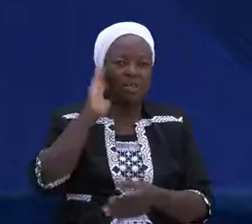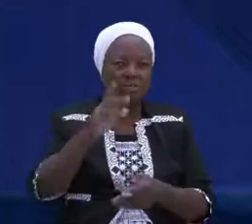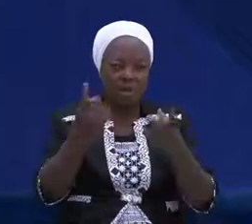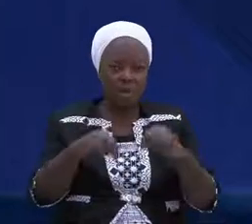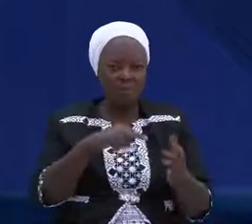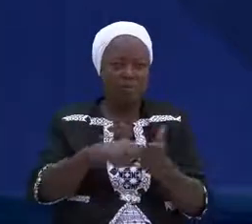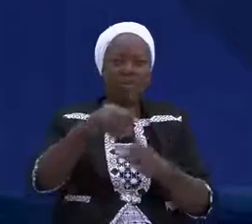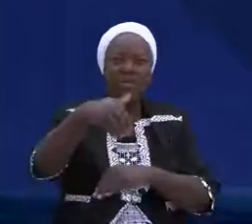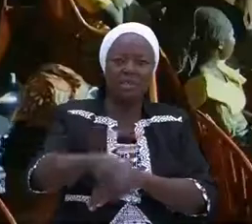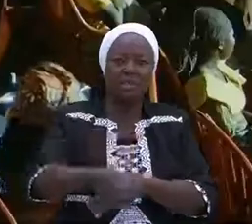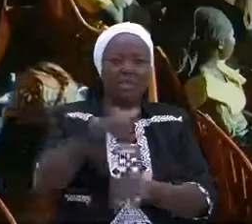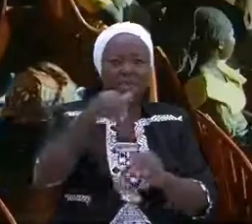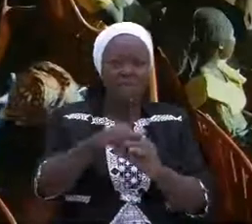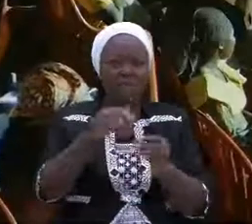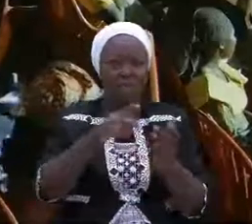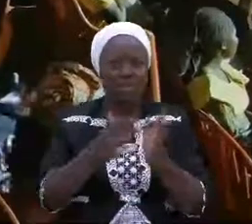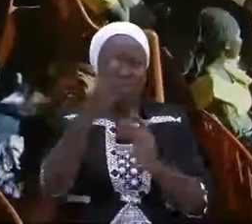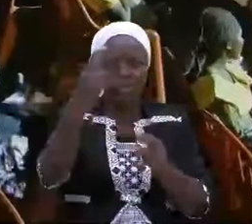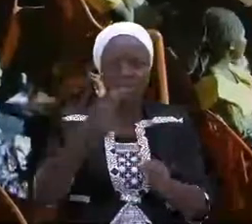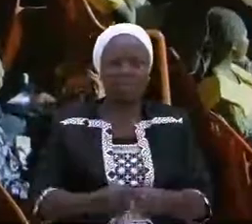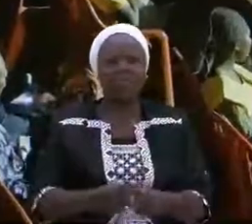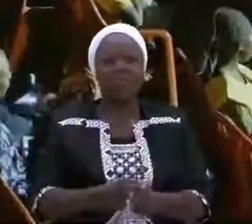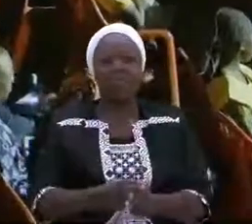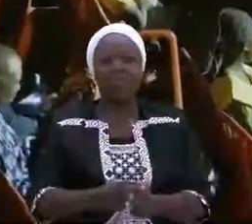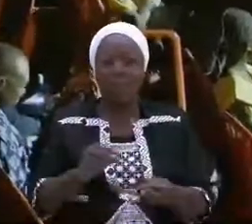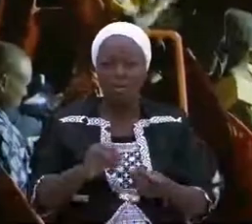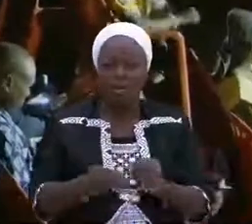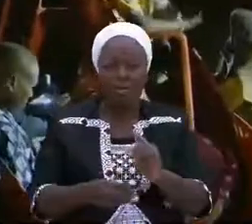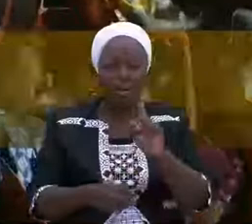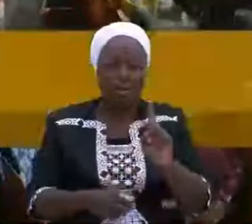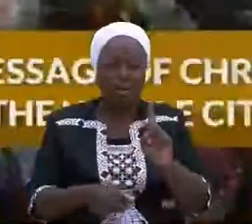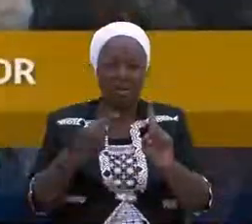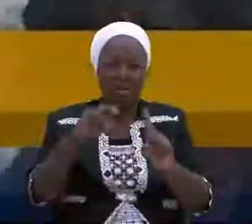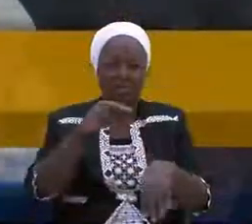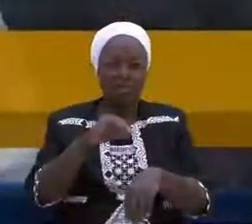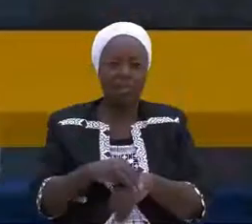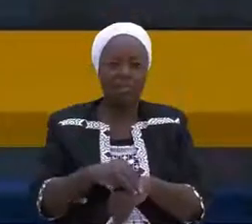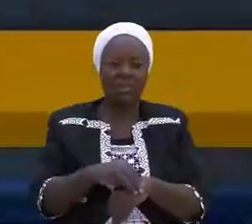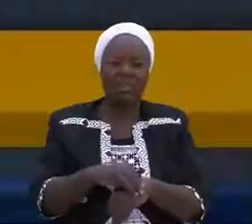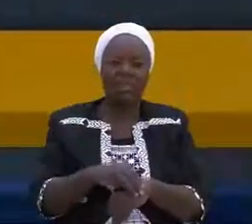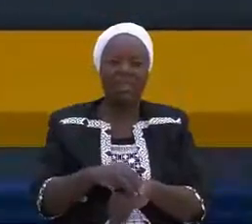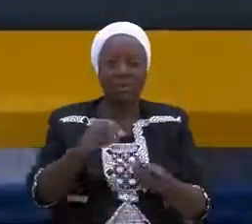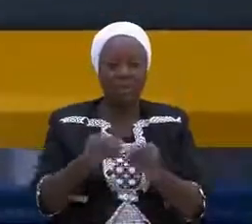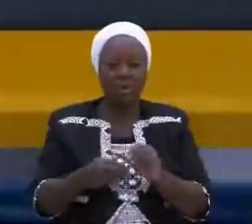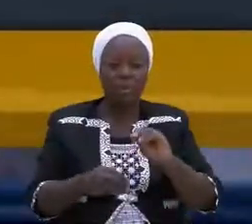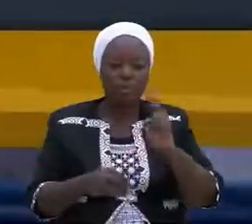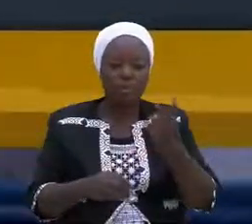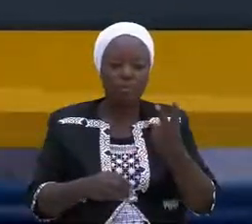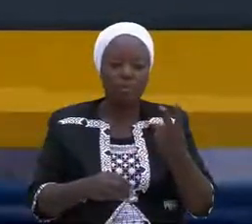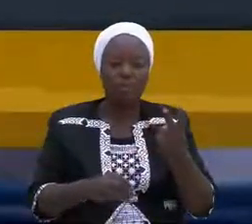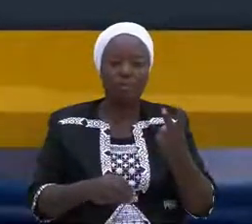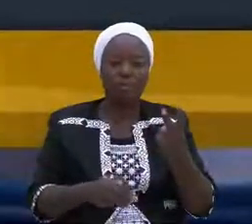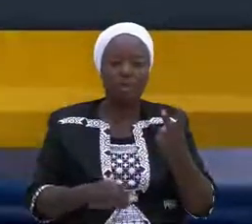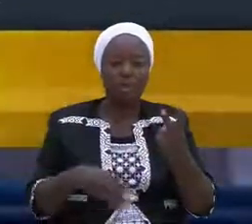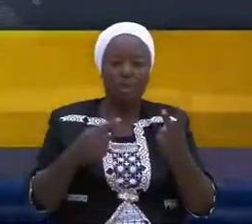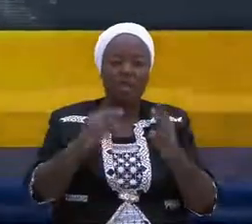viendra ce soir, au nom de Jésus. Premier point, le message. Deuxièmement,